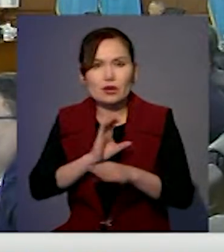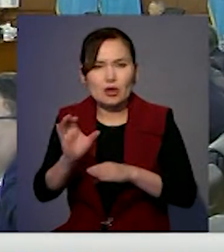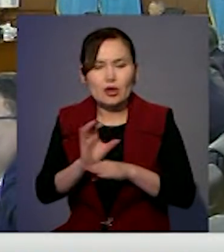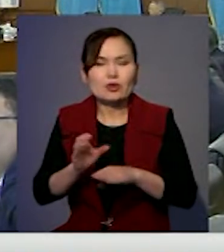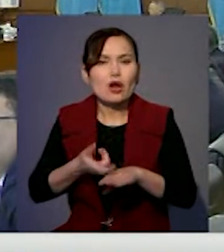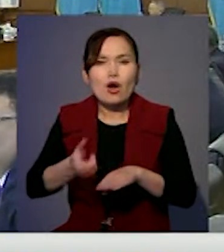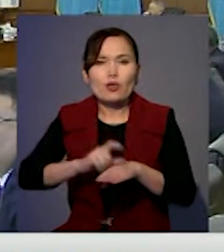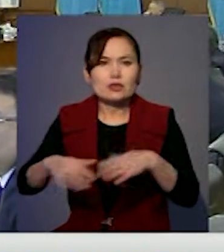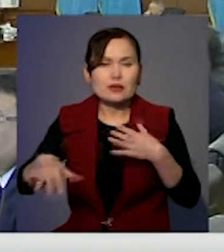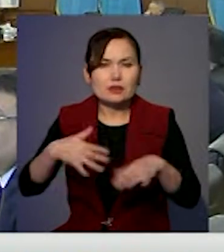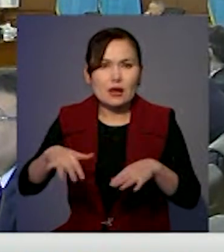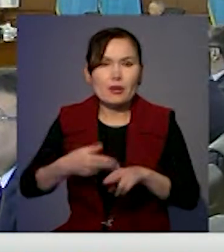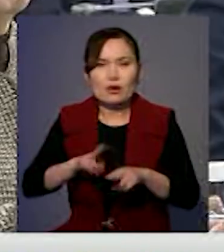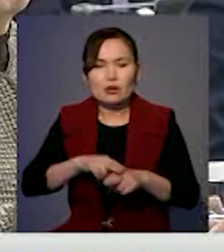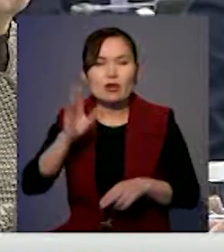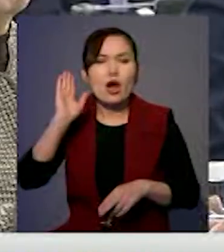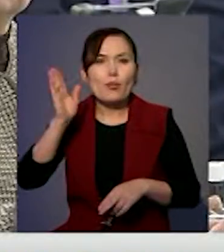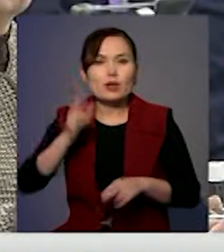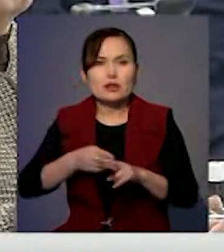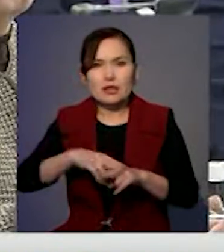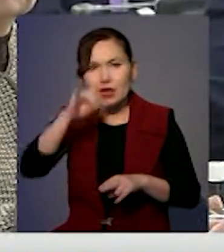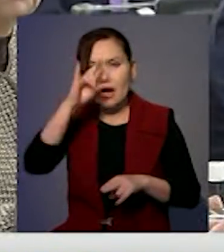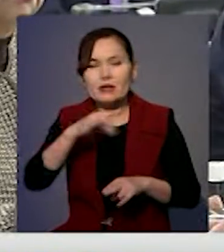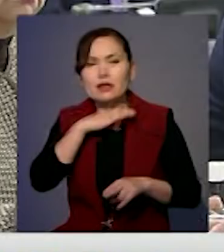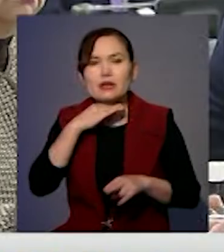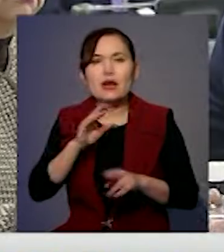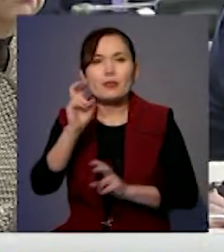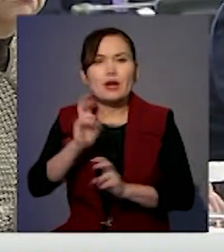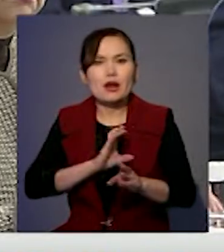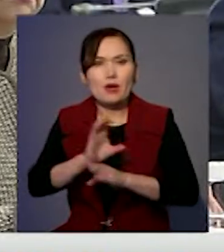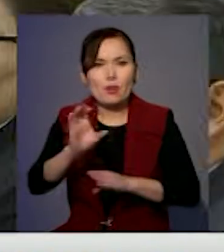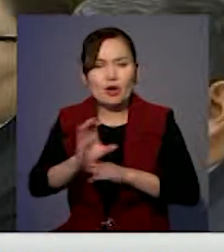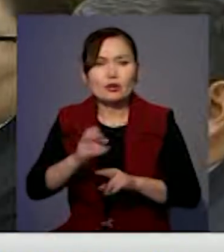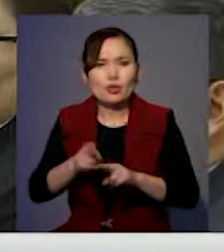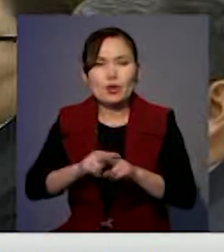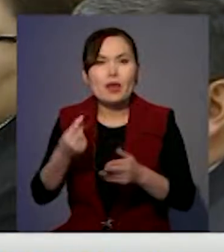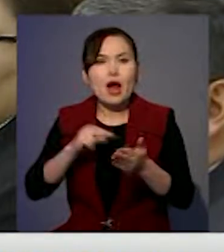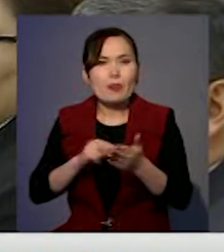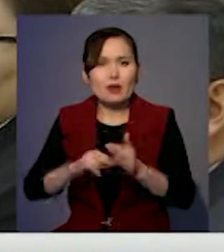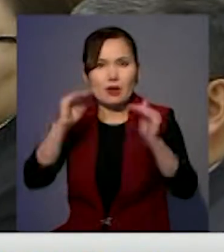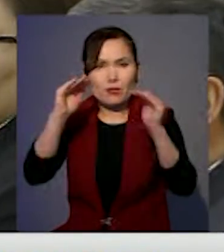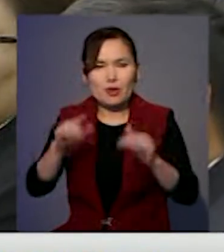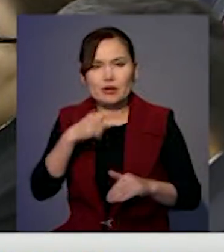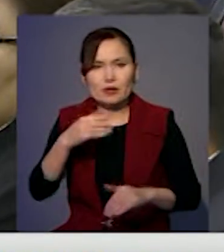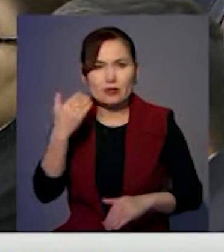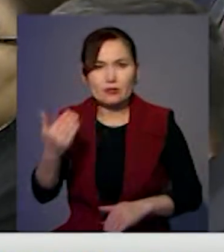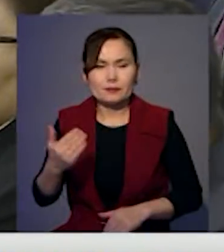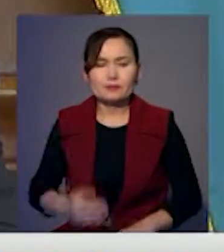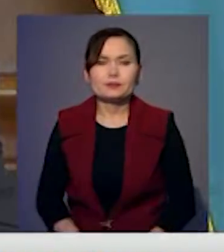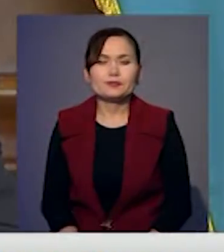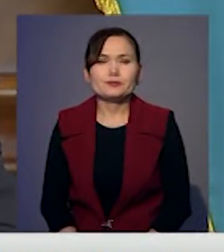мемлекет басшысы көрсеткішті арттырамыз деп, ет экспортына қойылатын үстеме бағаны төмендетіп алатынымызды алға